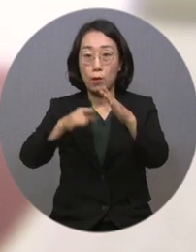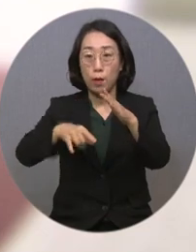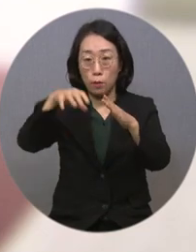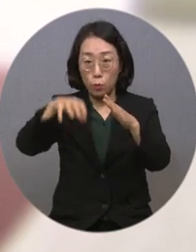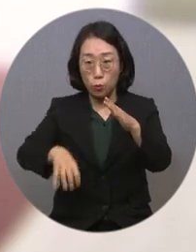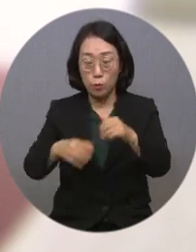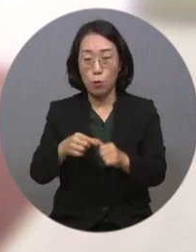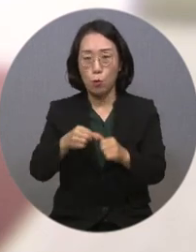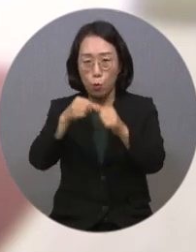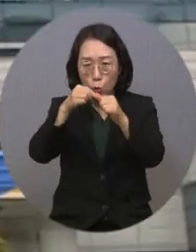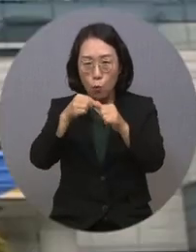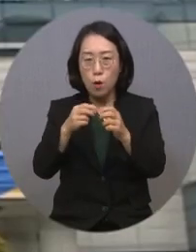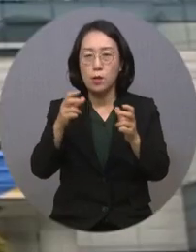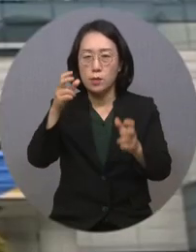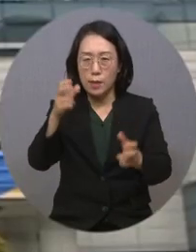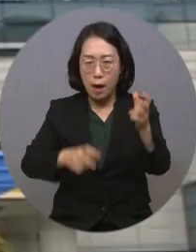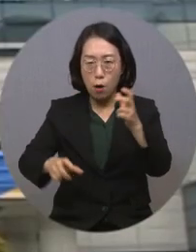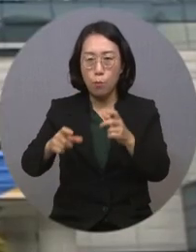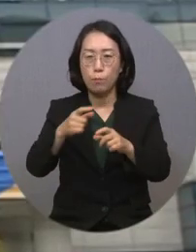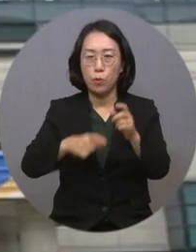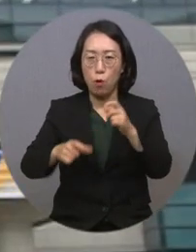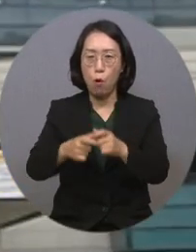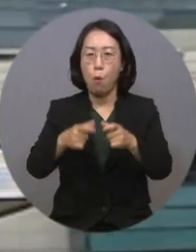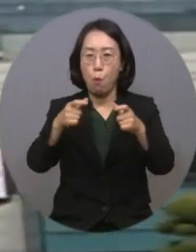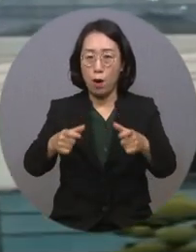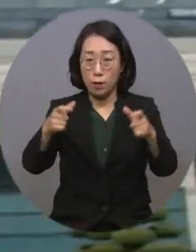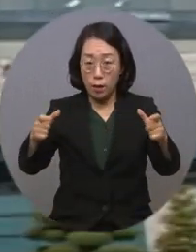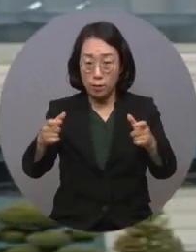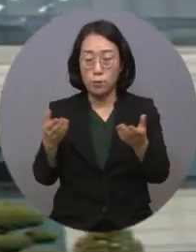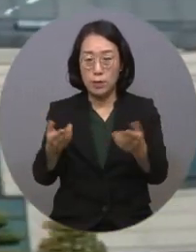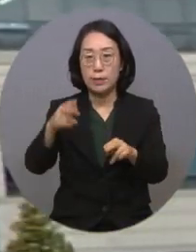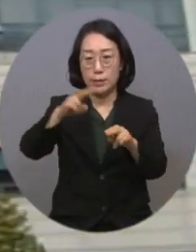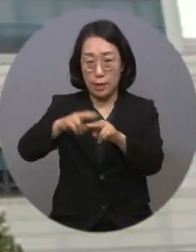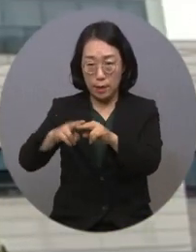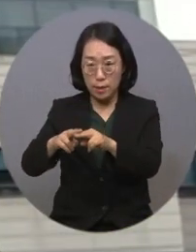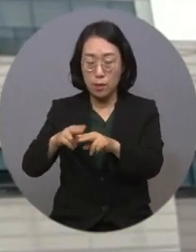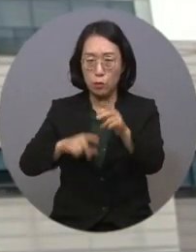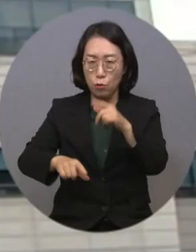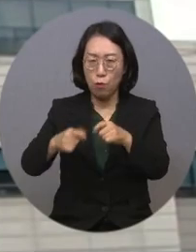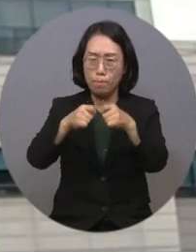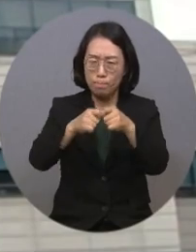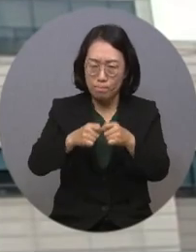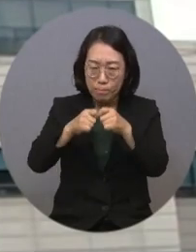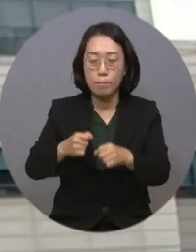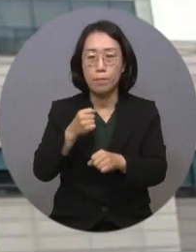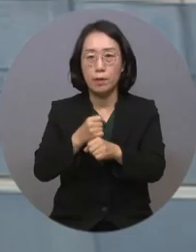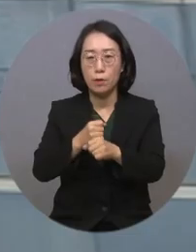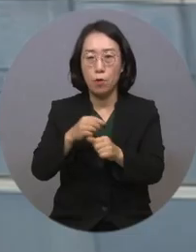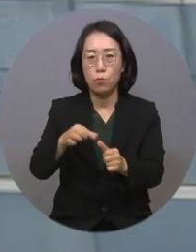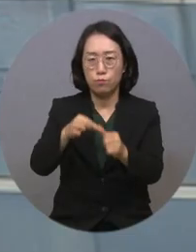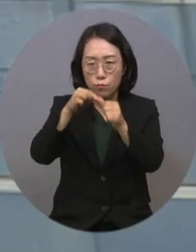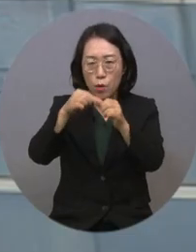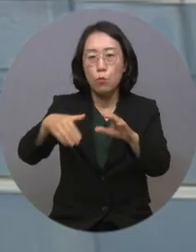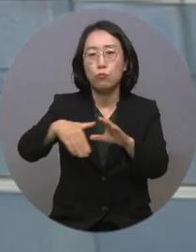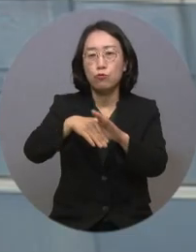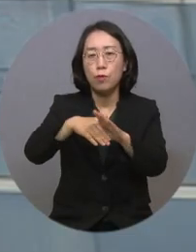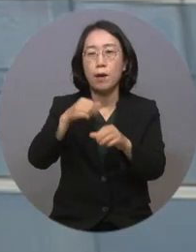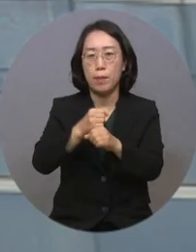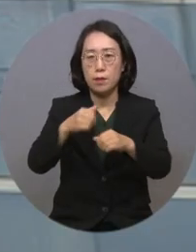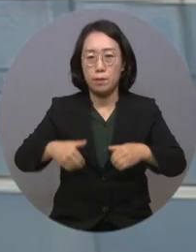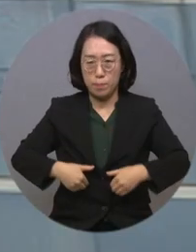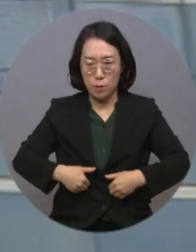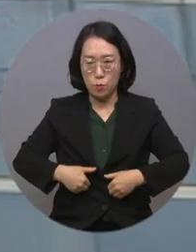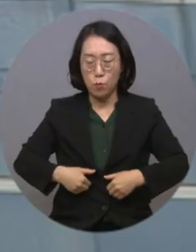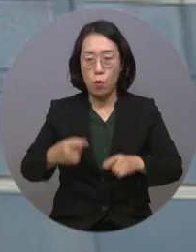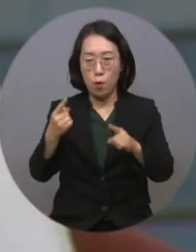고용 컨설팅 사업을 전격 확대해 장애인 일자리에 내실화와 고용 지속 문화를 조성해야 한다며 개선책